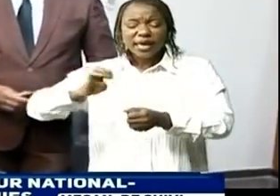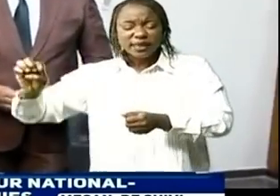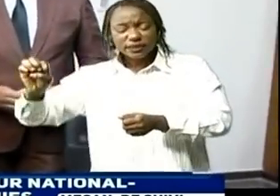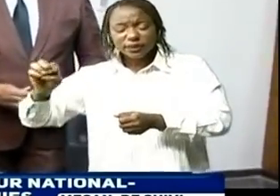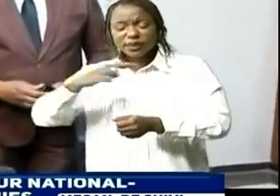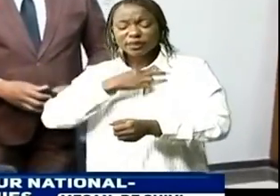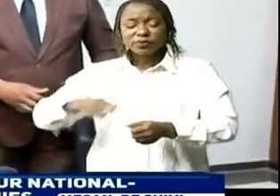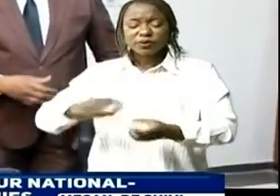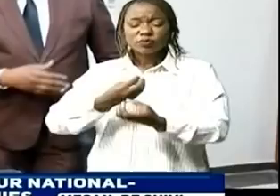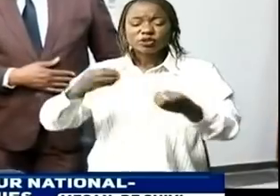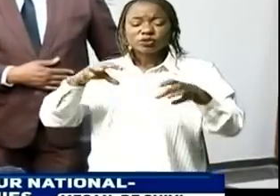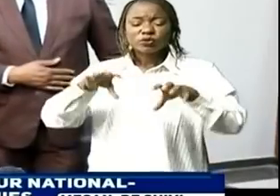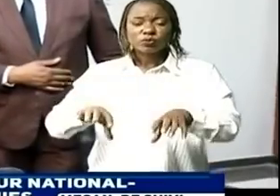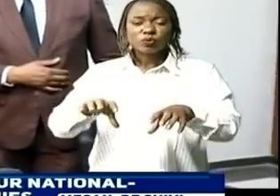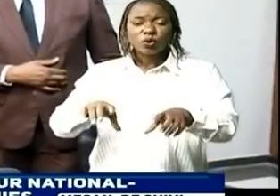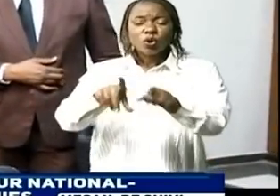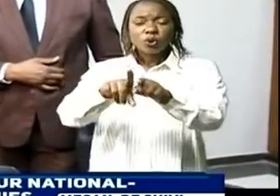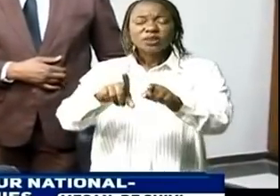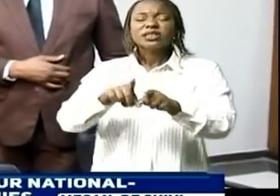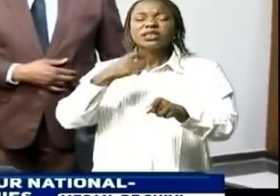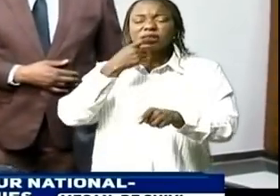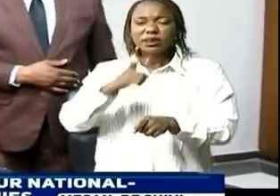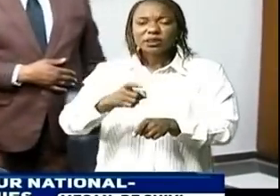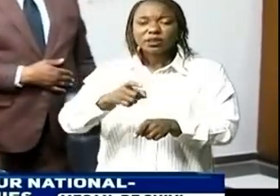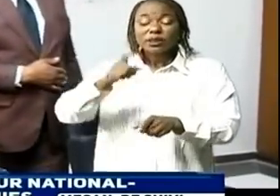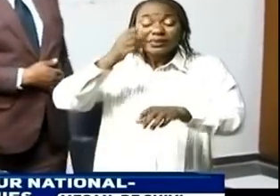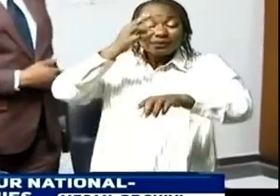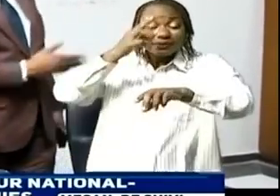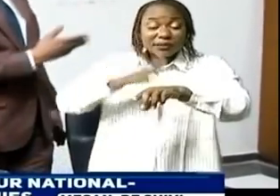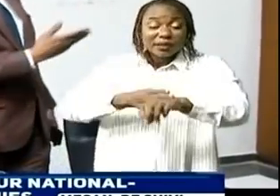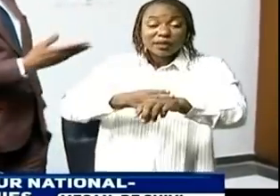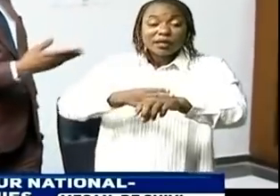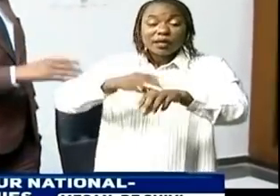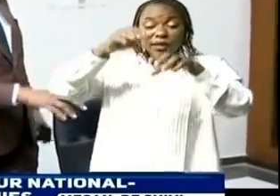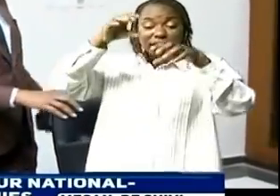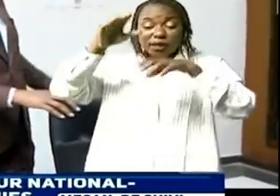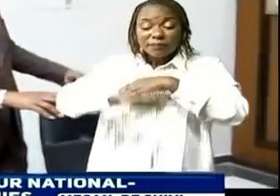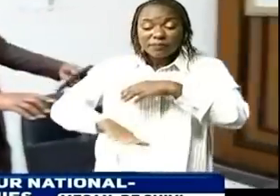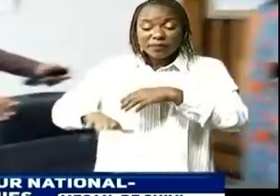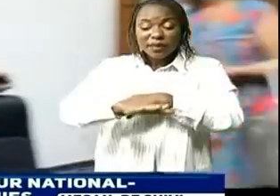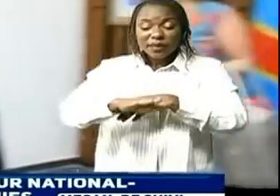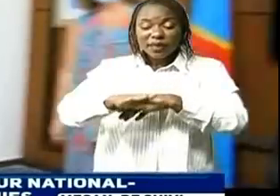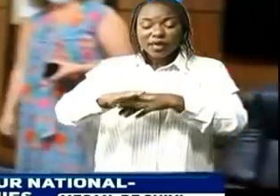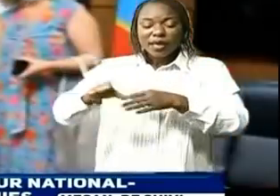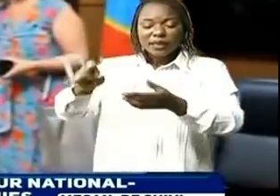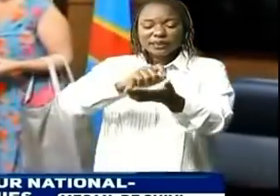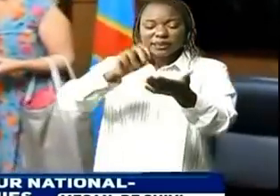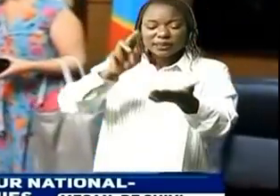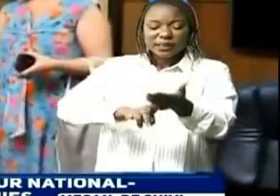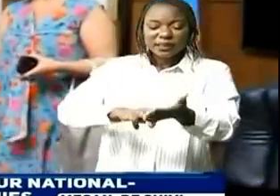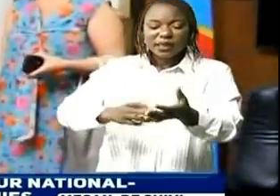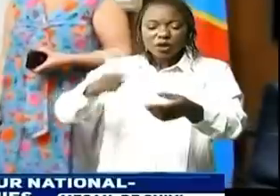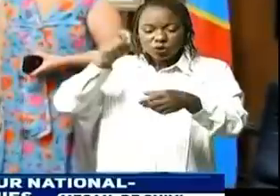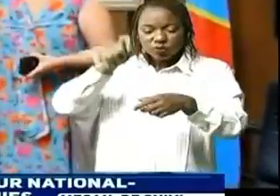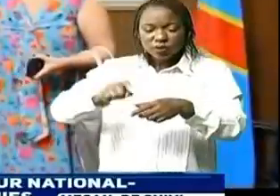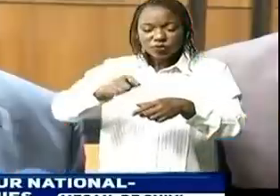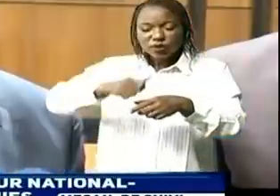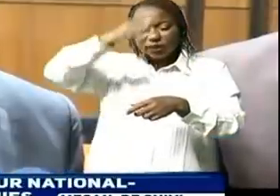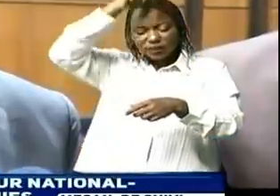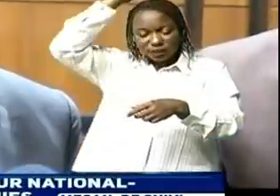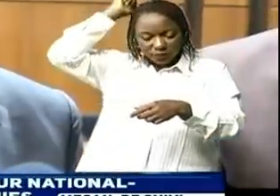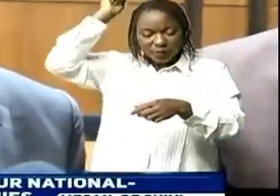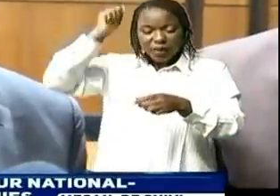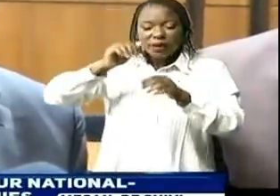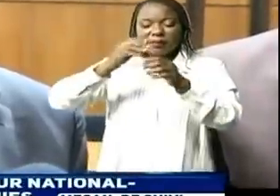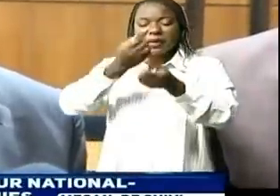la République démocratique du Congo, estimant qu'il est temps que les pays signataires de la CORCAD d'Addis Abeba respectent leurs engagements. Il